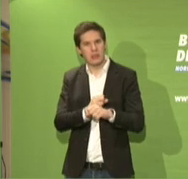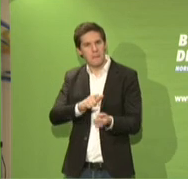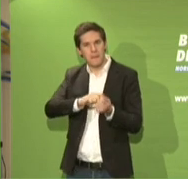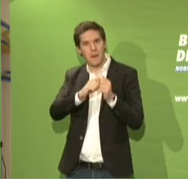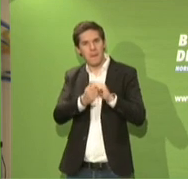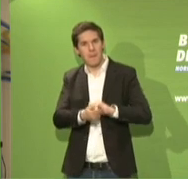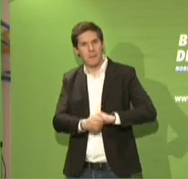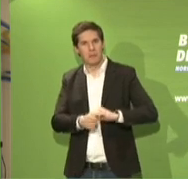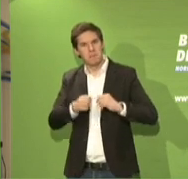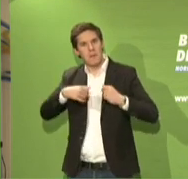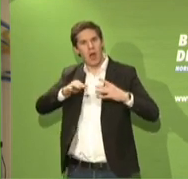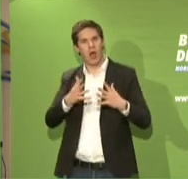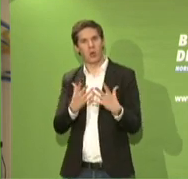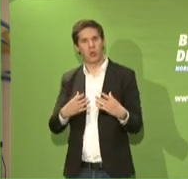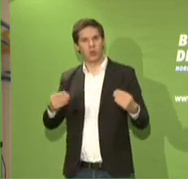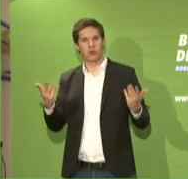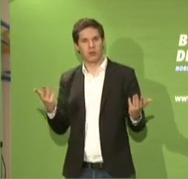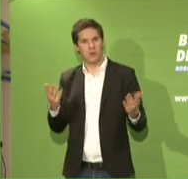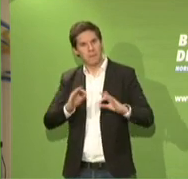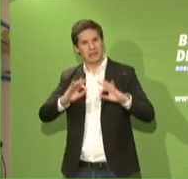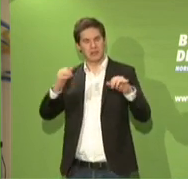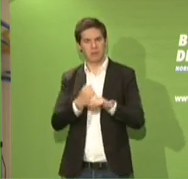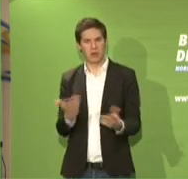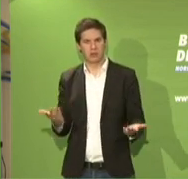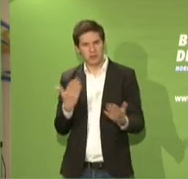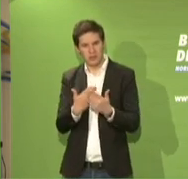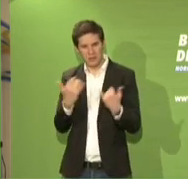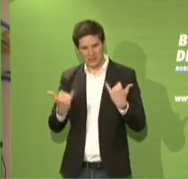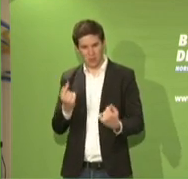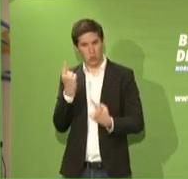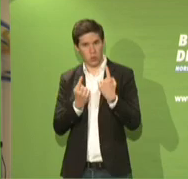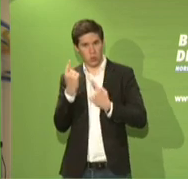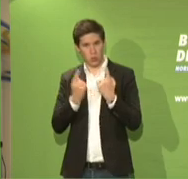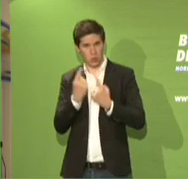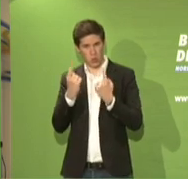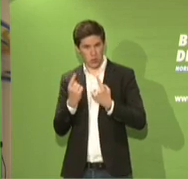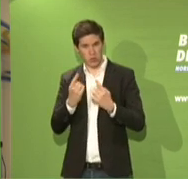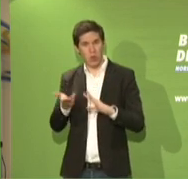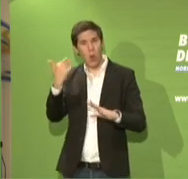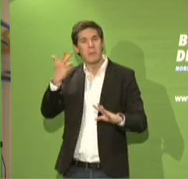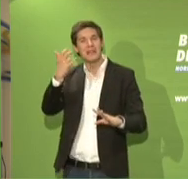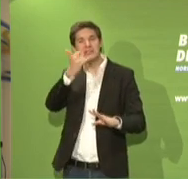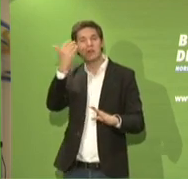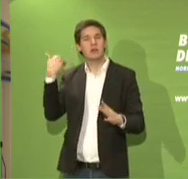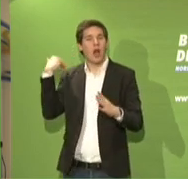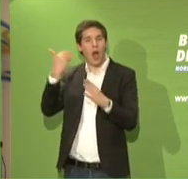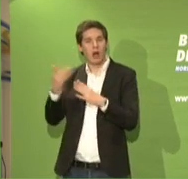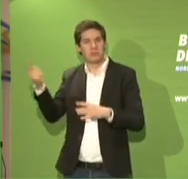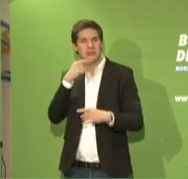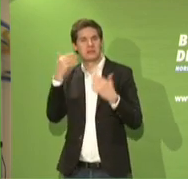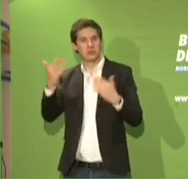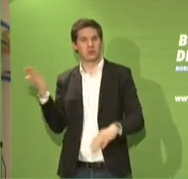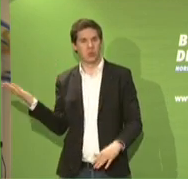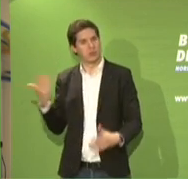würden. So werden Teilnehmer der Gründungsversammlung der Grünen von vor über 30 Jahren zitiert. Und ich muss sagen,